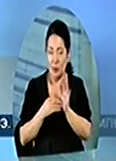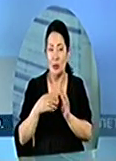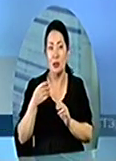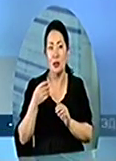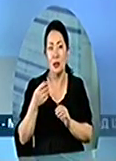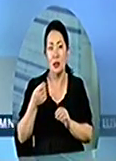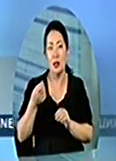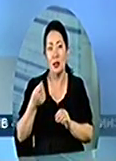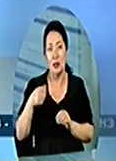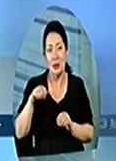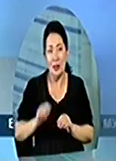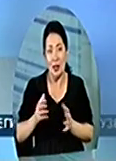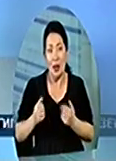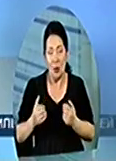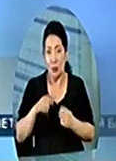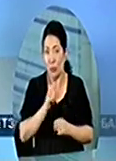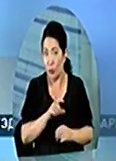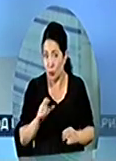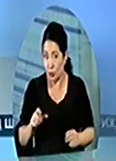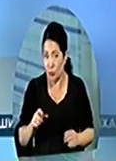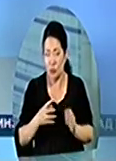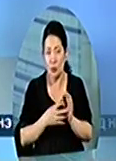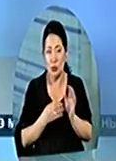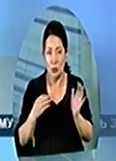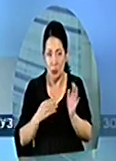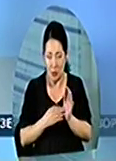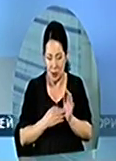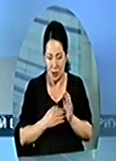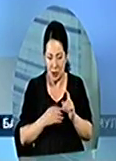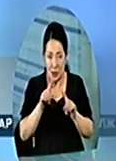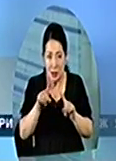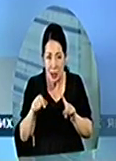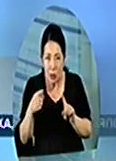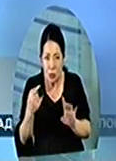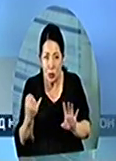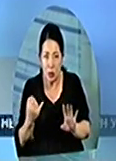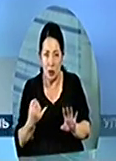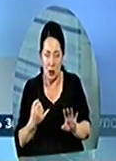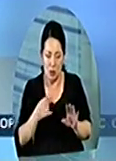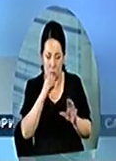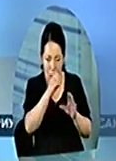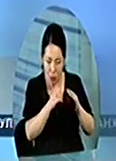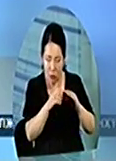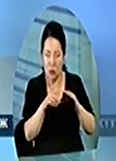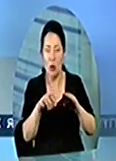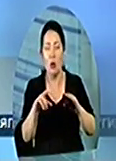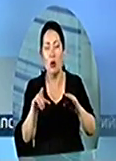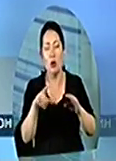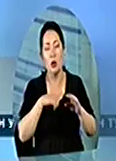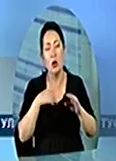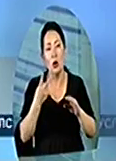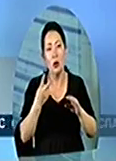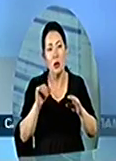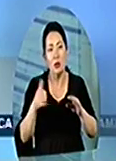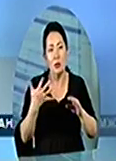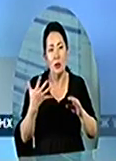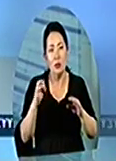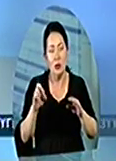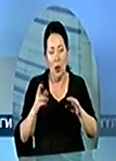авдаг хөдөлмөр эрхэлдэг хүмүүс байж байгаа. Эндээс нэг 1.6% нь өнөөдөр 2.5 саяас дээш ийм орлоготой